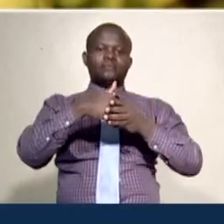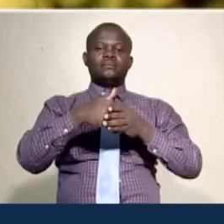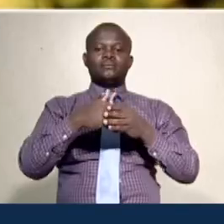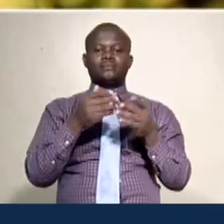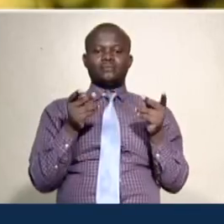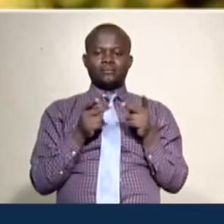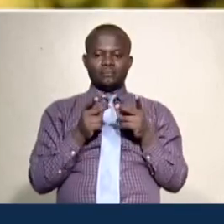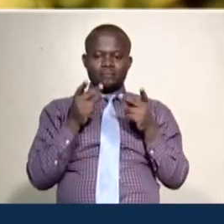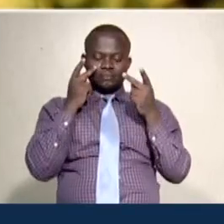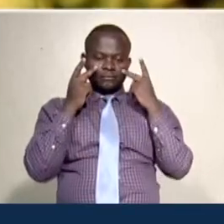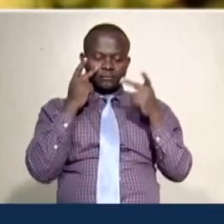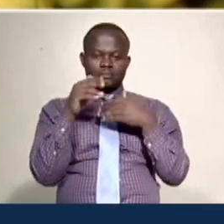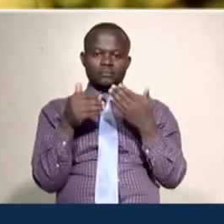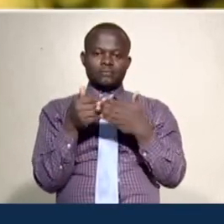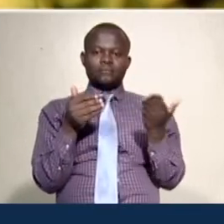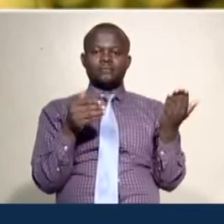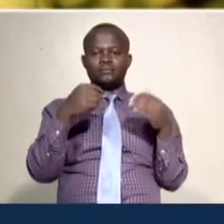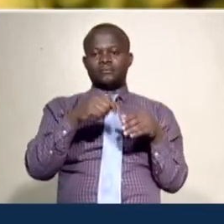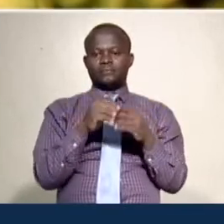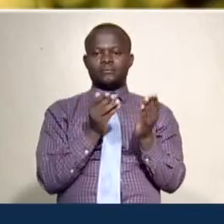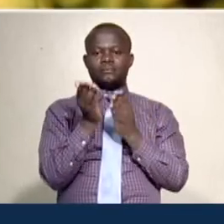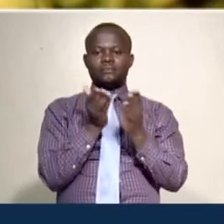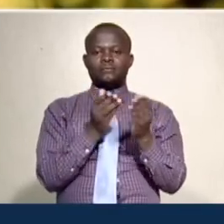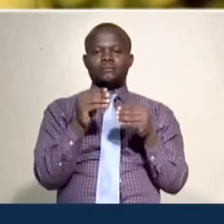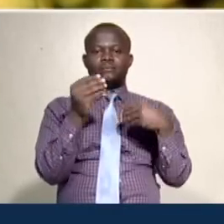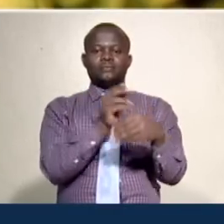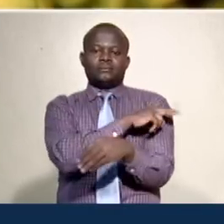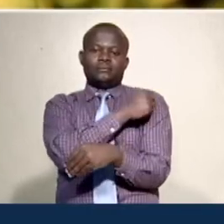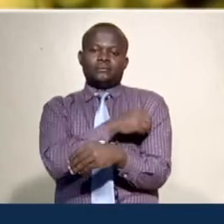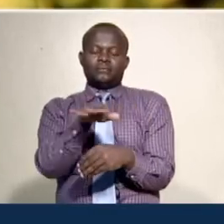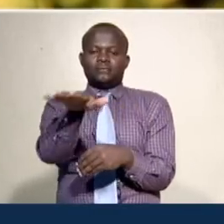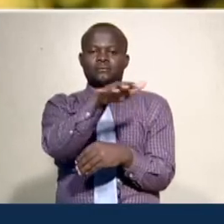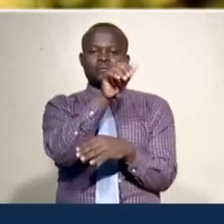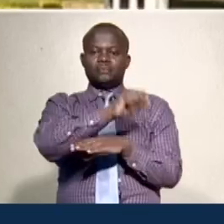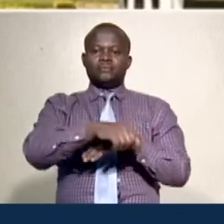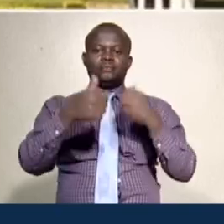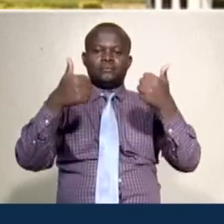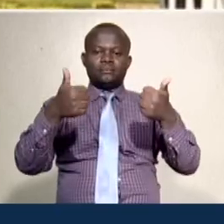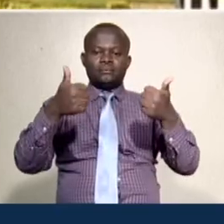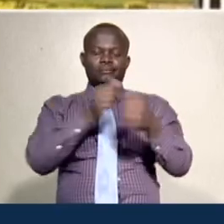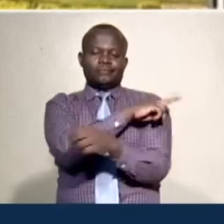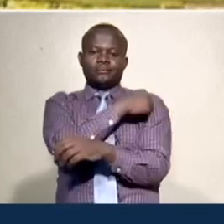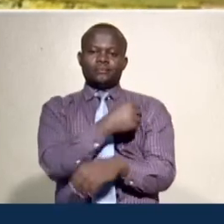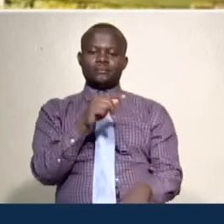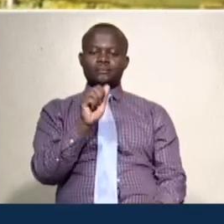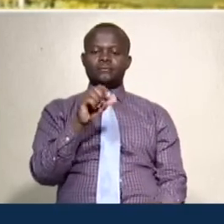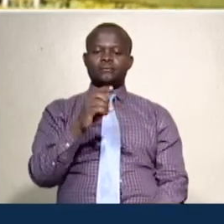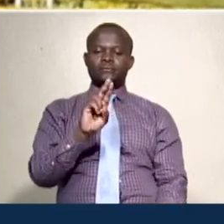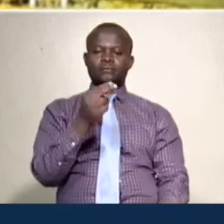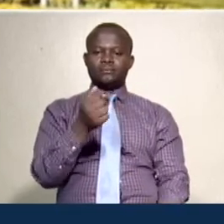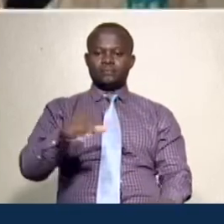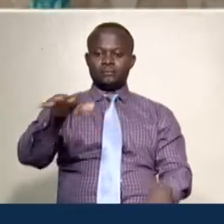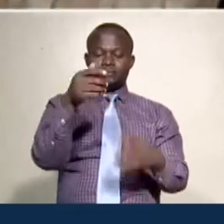zose aho warebera ireme rya serivisi zitangirwa mu bitaro bya Kaduha zirusheho kugenda ziba nziza. Ibi bitaro bya Kaduha biherereye muri